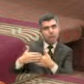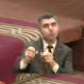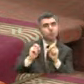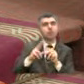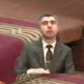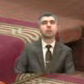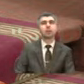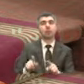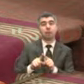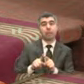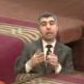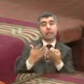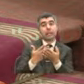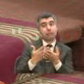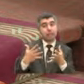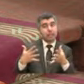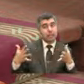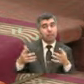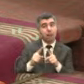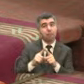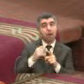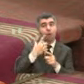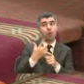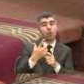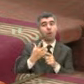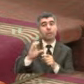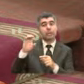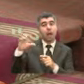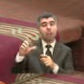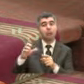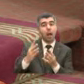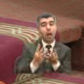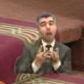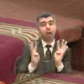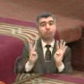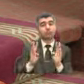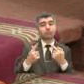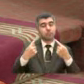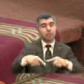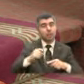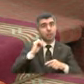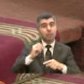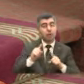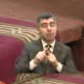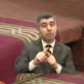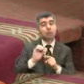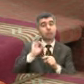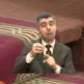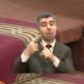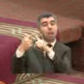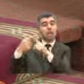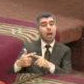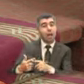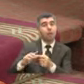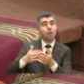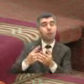بحال الملاعب الكبرى ديال الدار البيضاء ومتكلفه بها شركه وفي الصيانه كتطلب واحد الوقت كثير، هذا طبعا لانه كتعرفوا هذه التقنيه